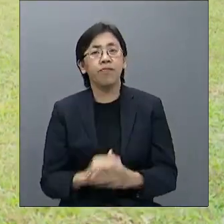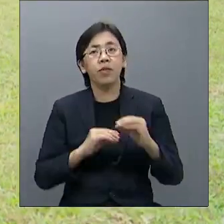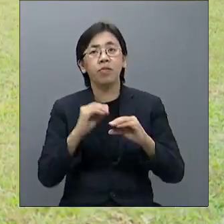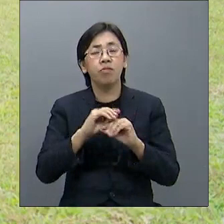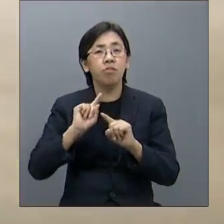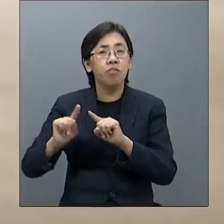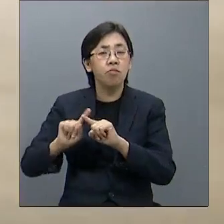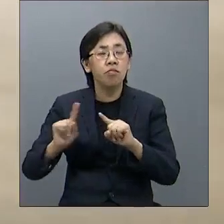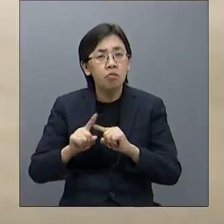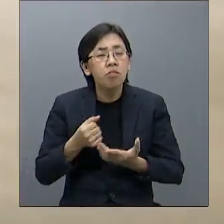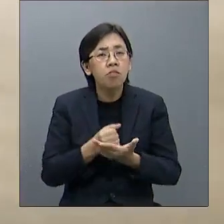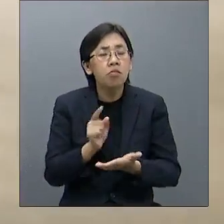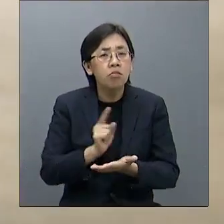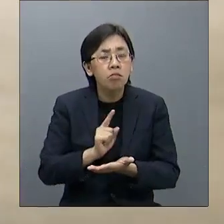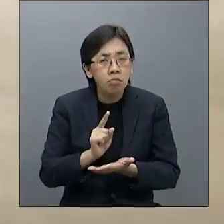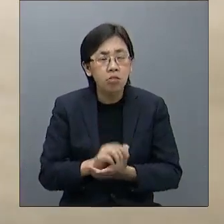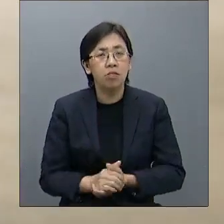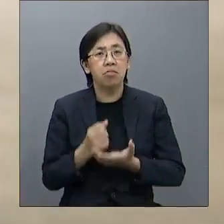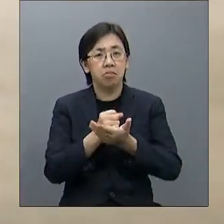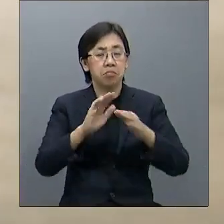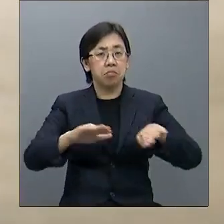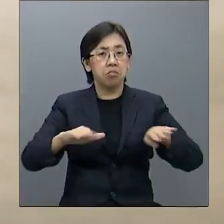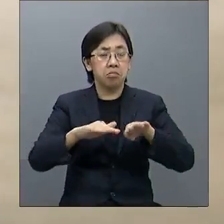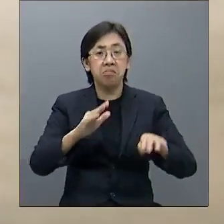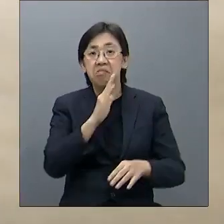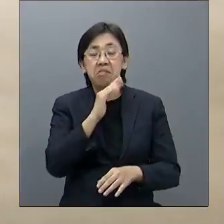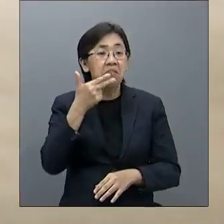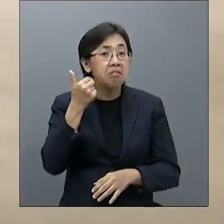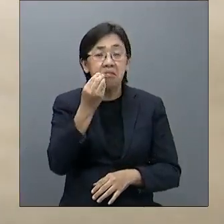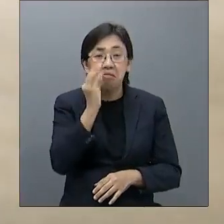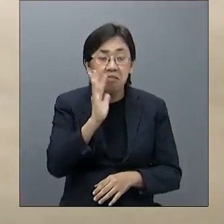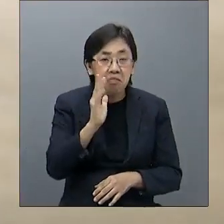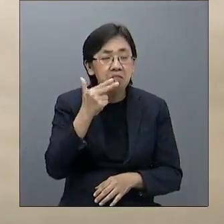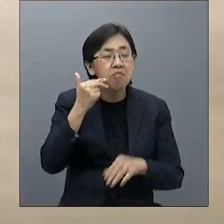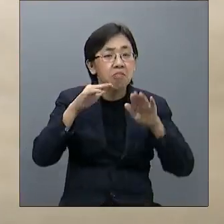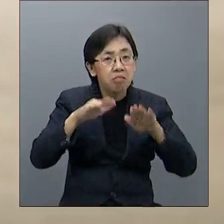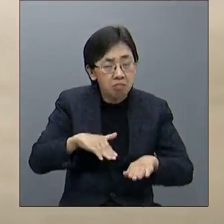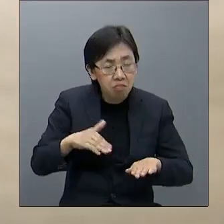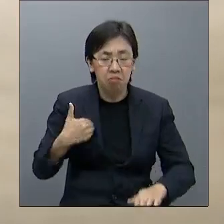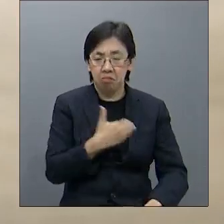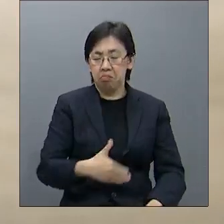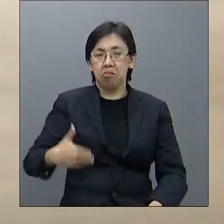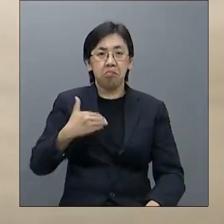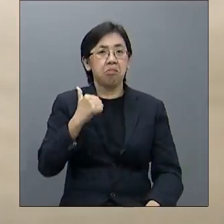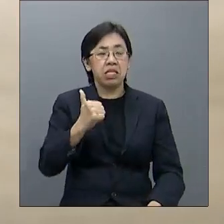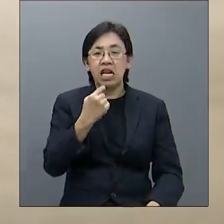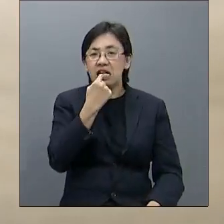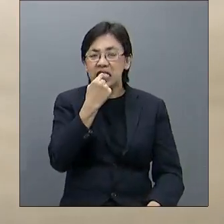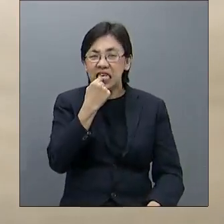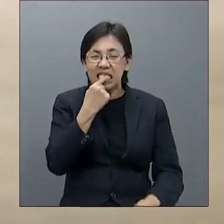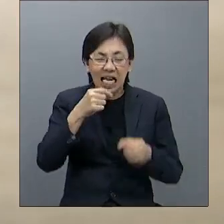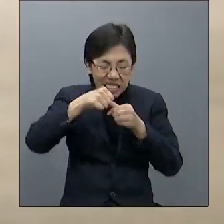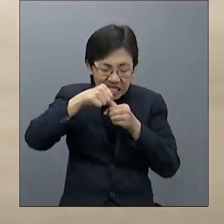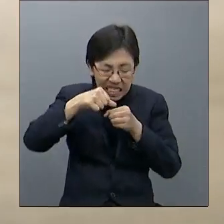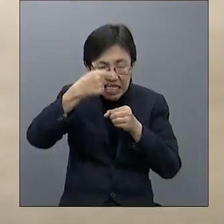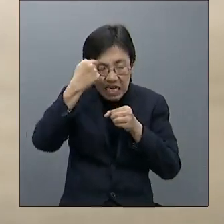จะส่งผลให้เห็นได้ว่าเด็กนะคะเมื่อไม่กินหวานลดหวานสุขภาพร่างกายเขาก็ดีฟันก็ไม่ผุนะคะสุขภ